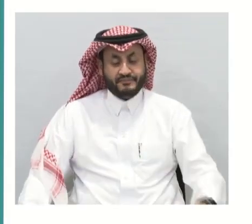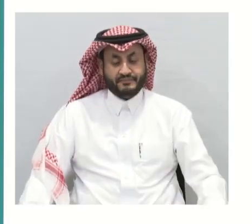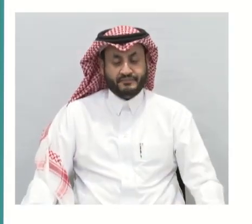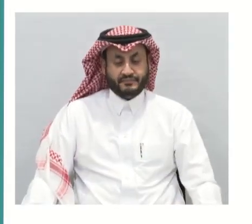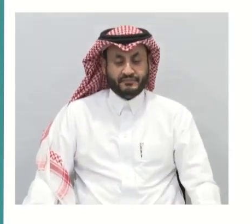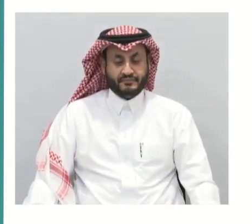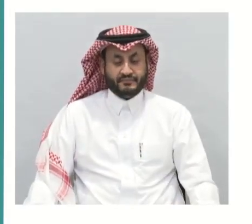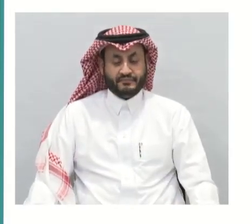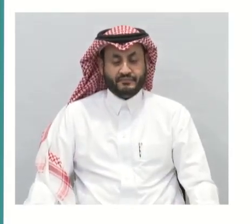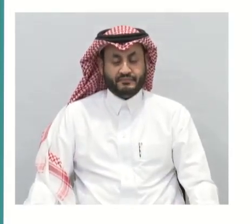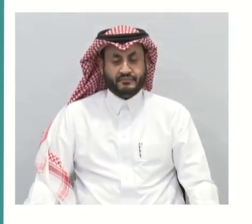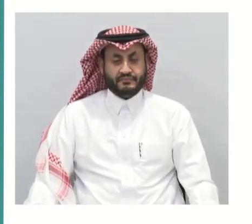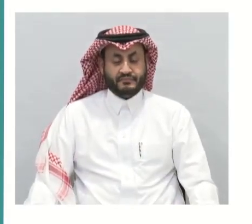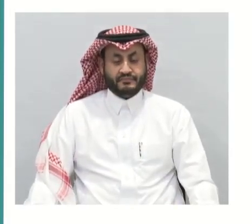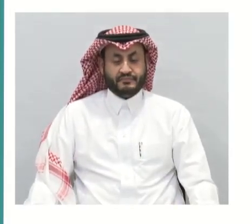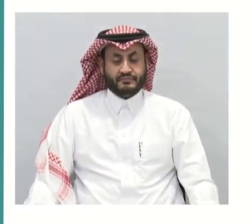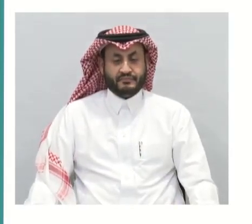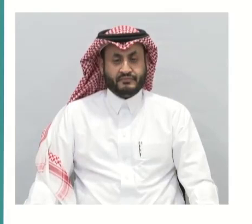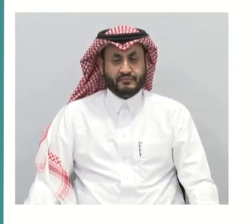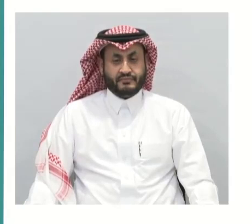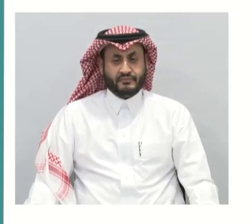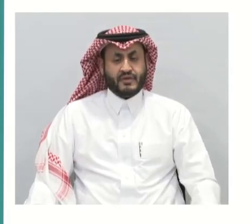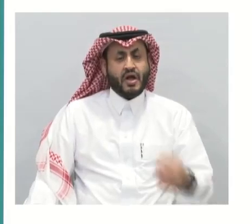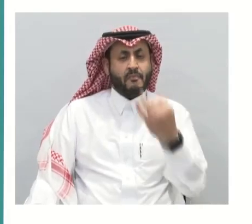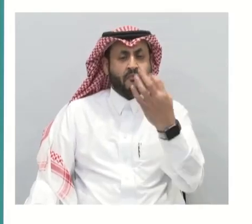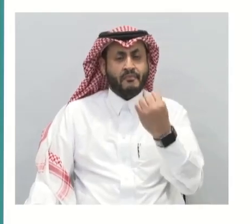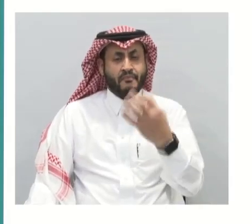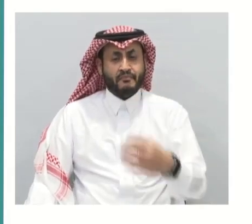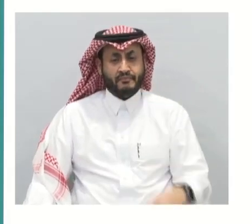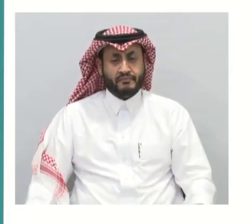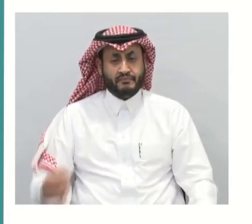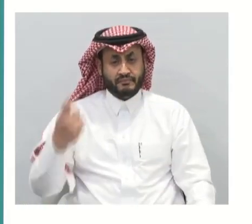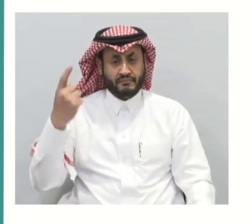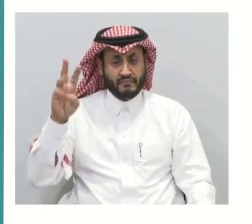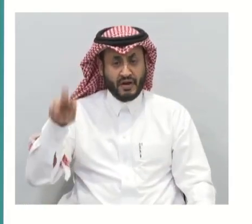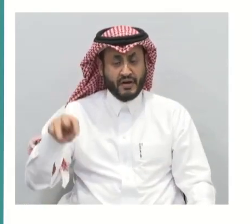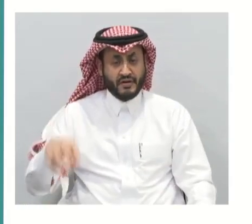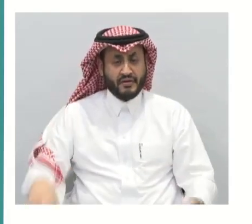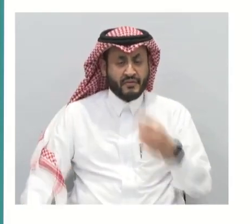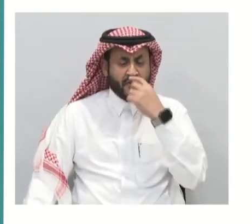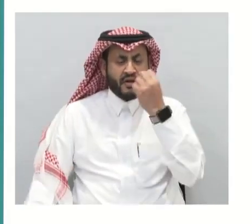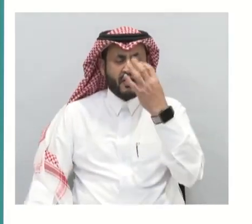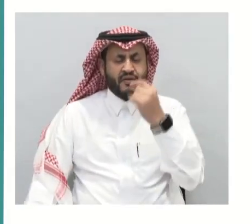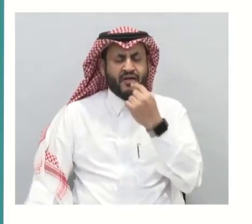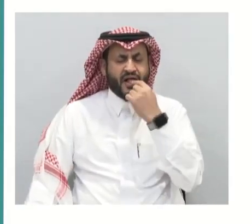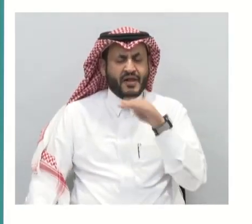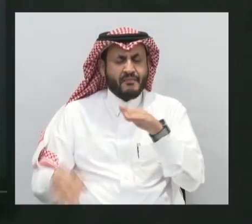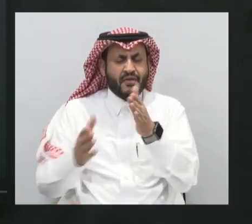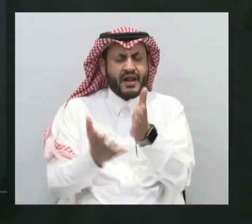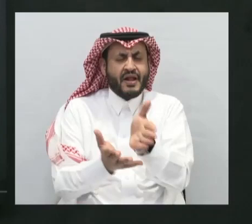نستطيع ان نحدد اكثر من 10,000 رائحه لكن تذوق محدود